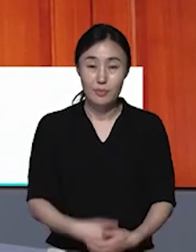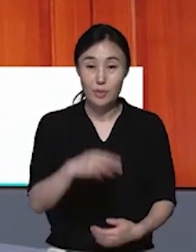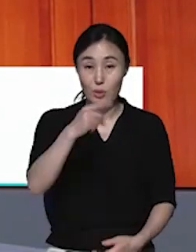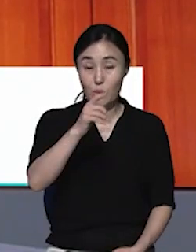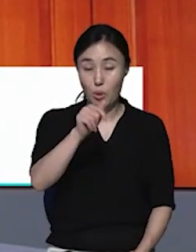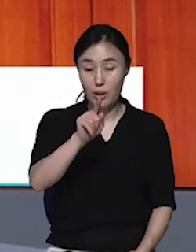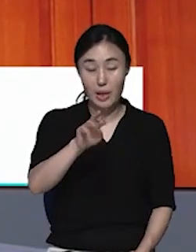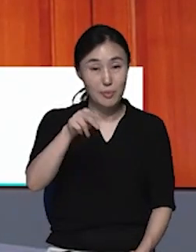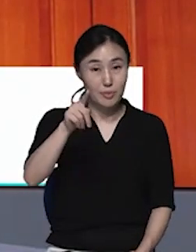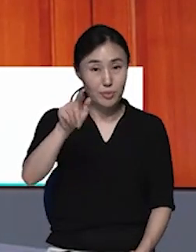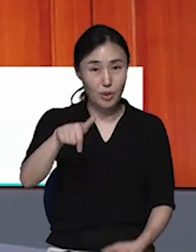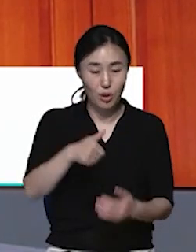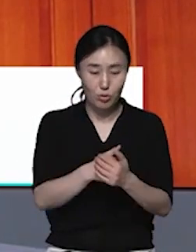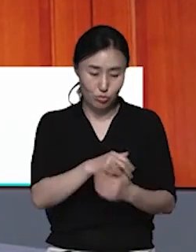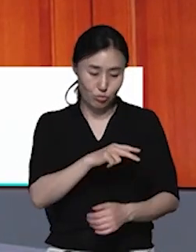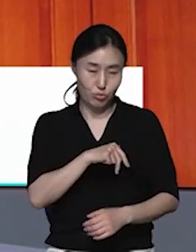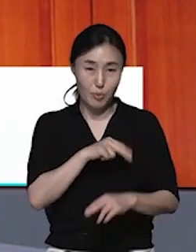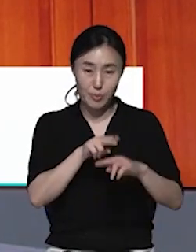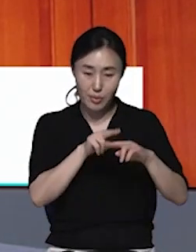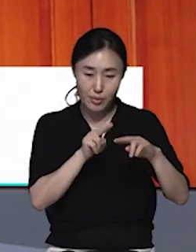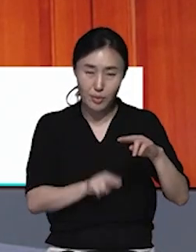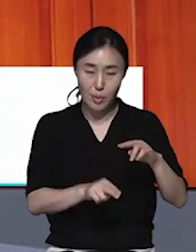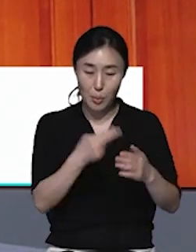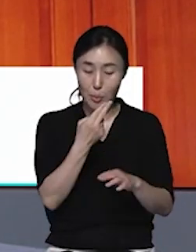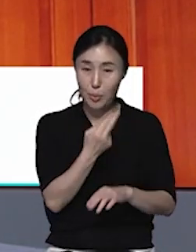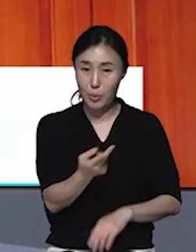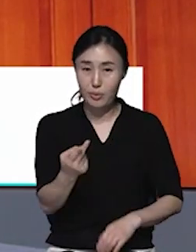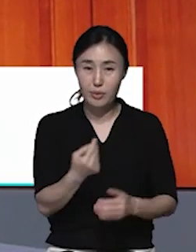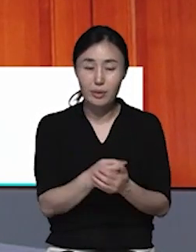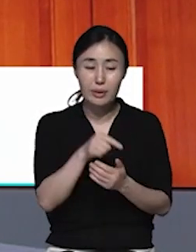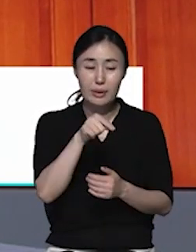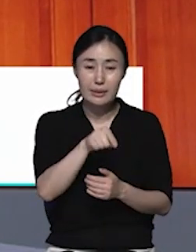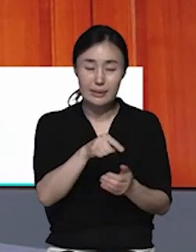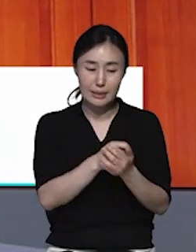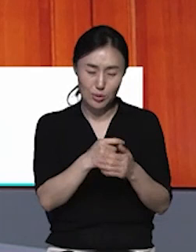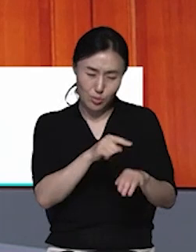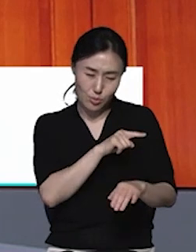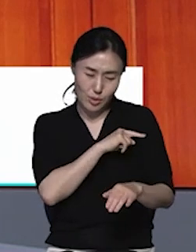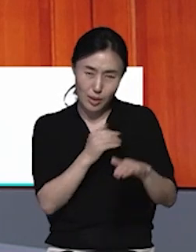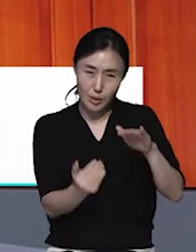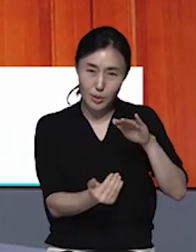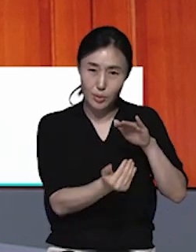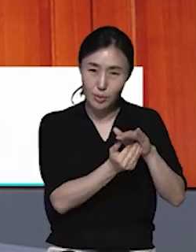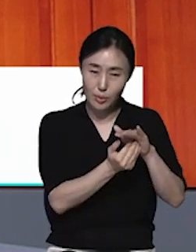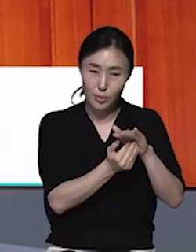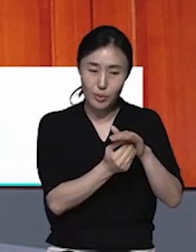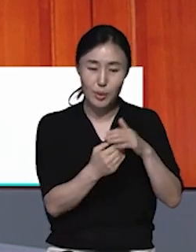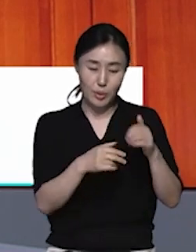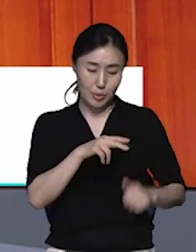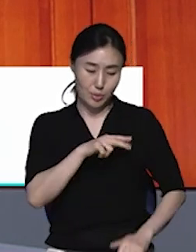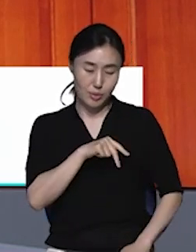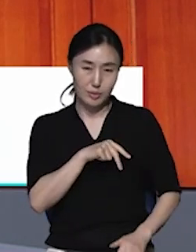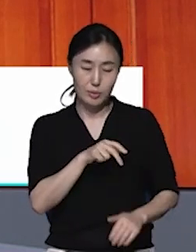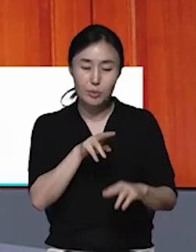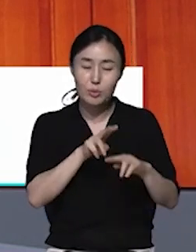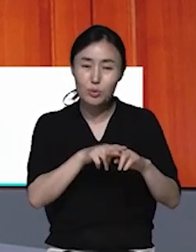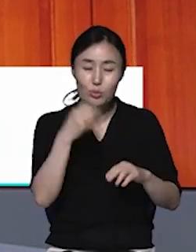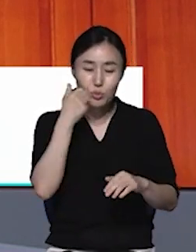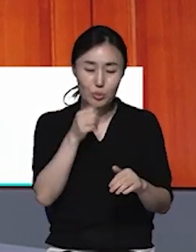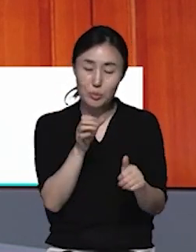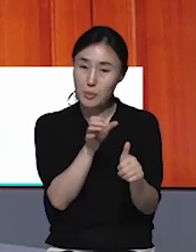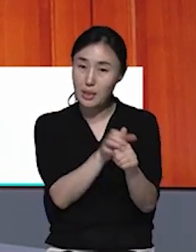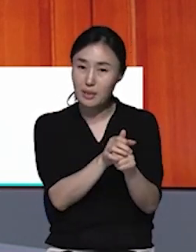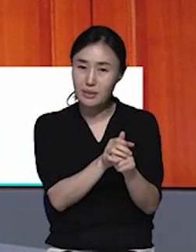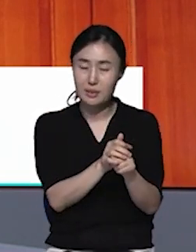송갑석 의원의 사퇴로 공석이 된 더불어민주당 지명직 최고위원 자리에 누가 지명될지 관심입니다.